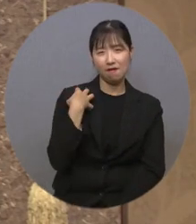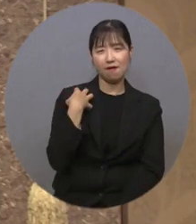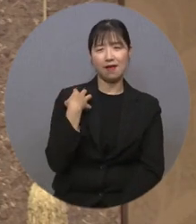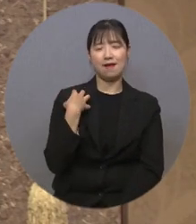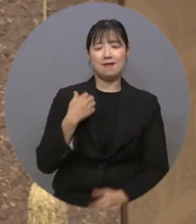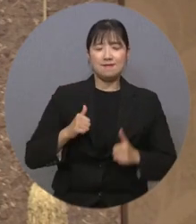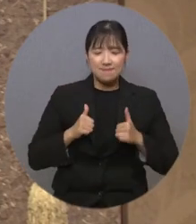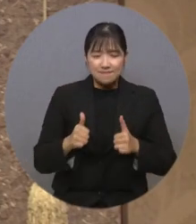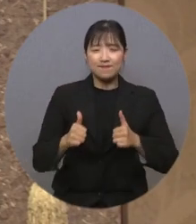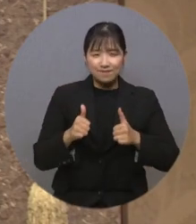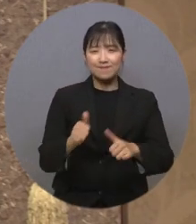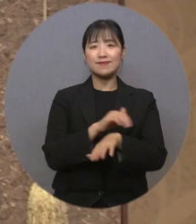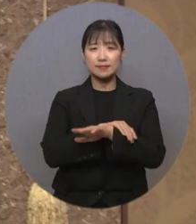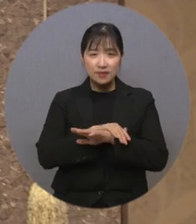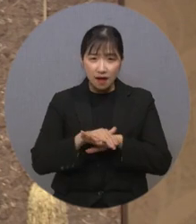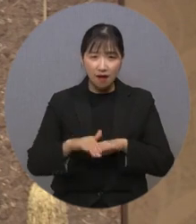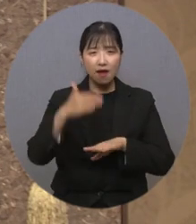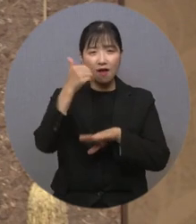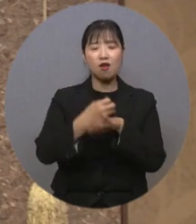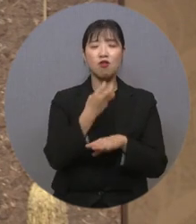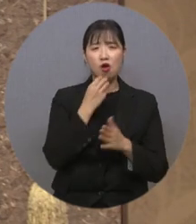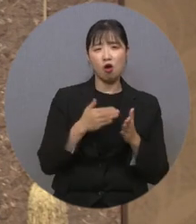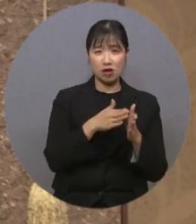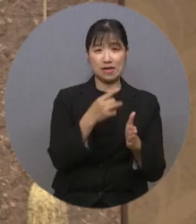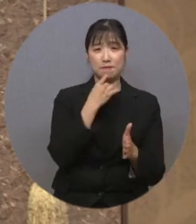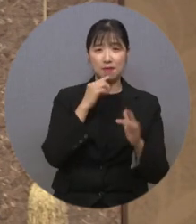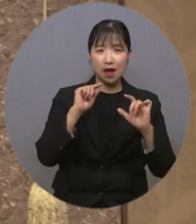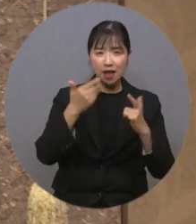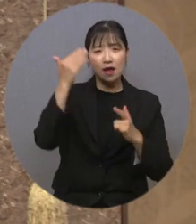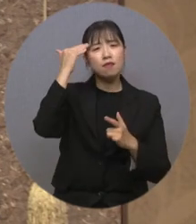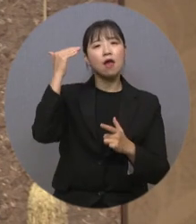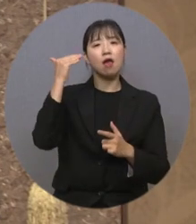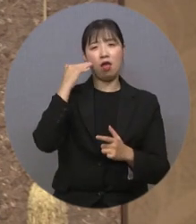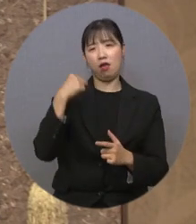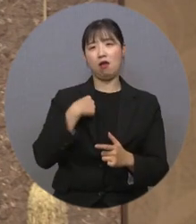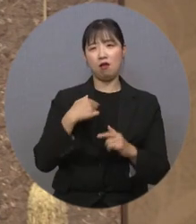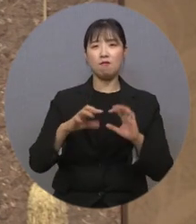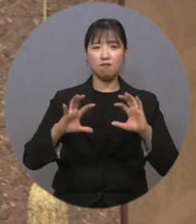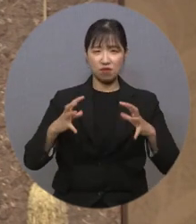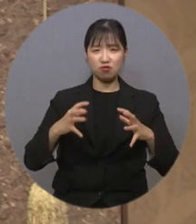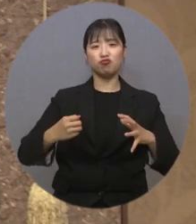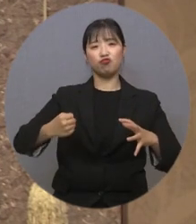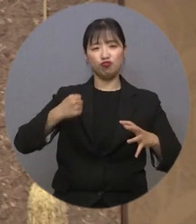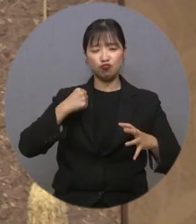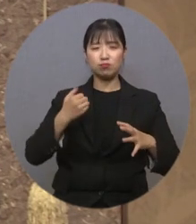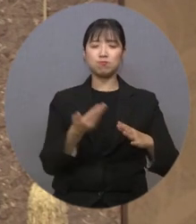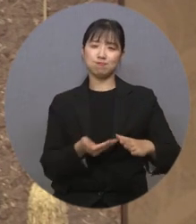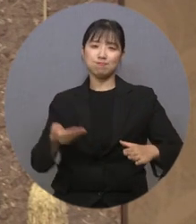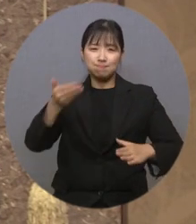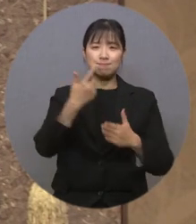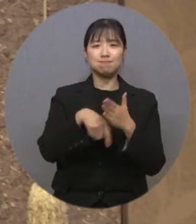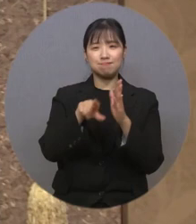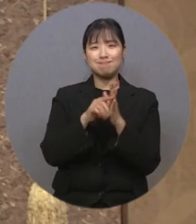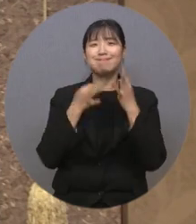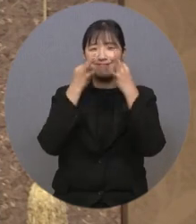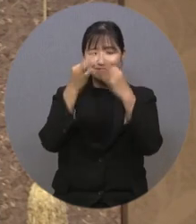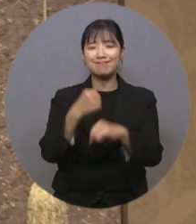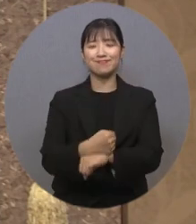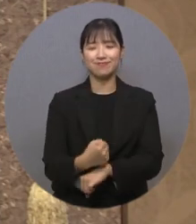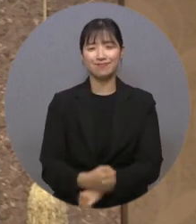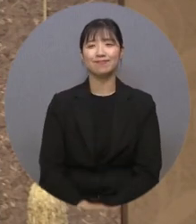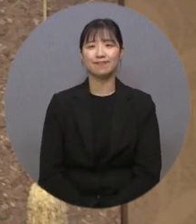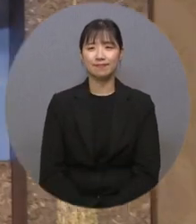충실히 잘해서 네. 저희 경기도뿐만이 아니라 대한민국의 위상을 높일 수 있도록 노력을 하겠습니다.